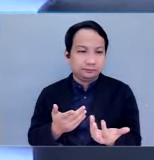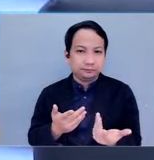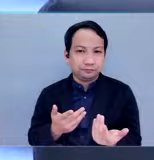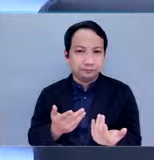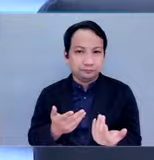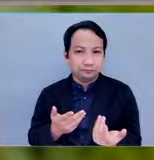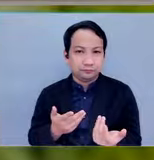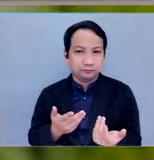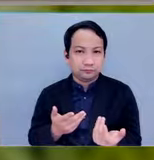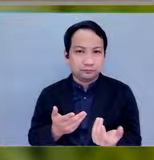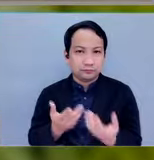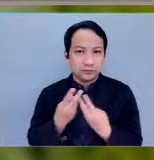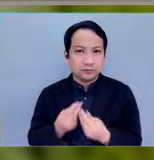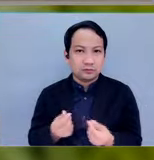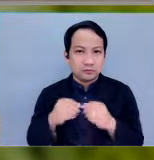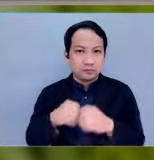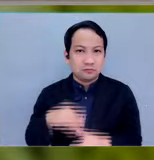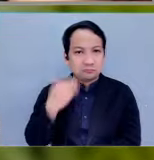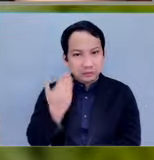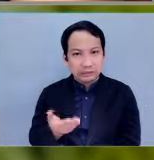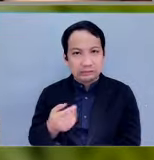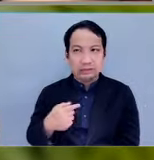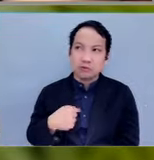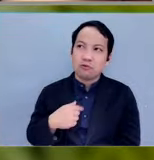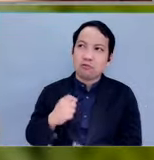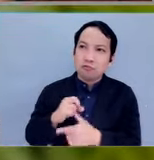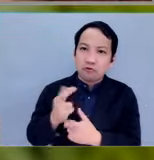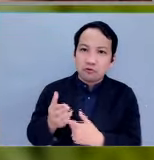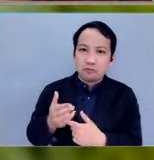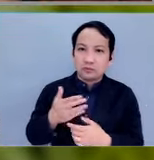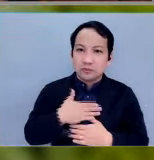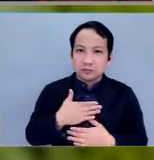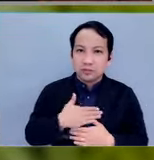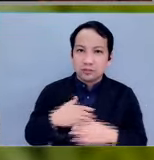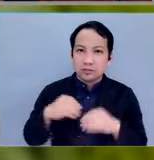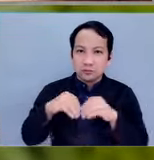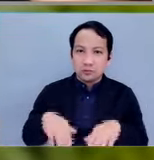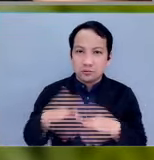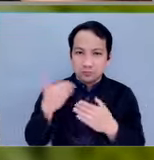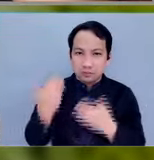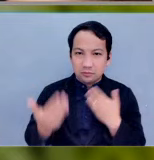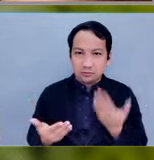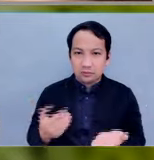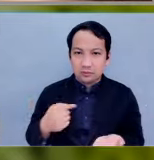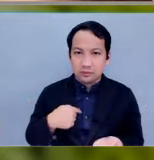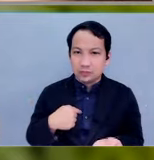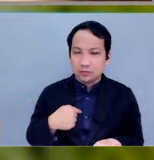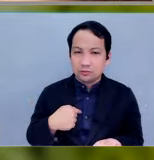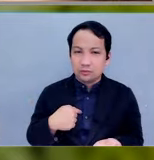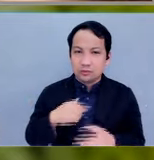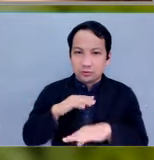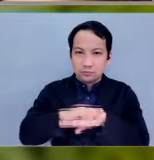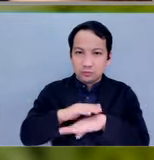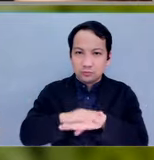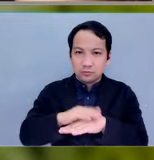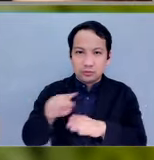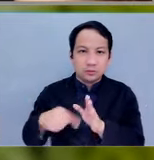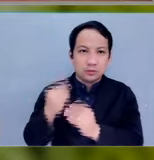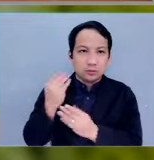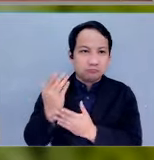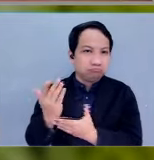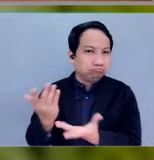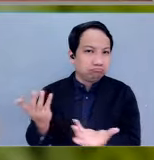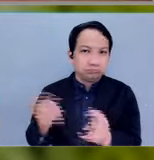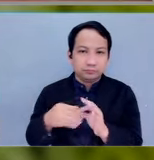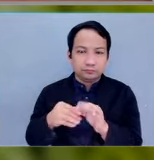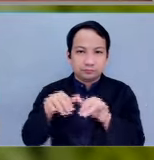wala na ako dito sa mundo or para mas maganda na mawala na ako, mga ganun. So, warning signs. Sometimes, they would want to stay